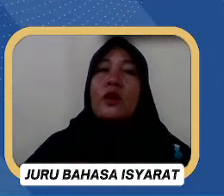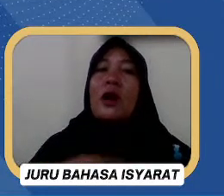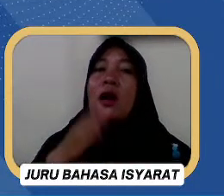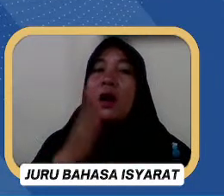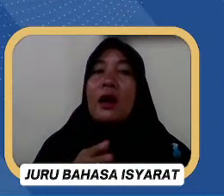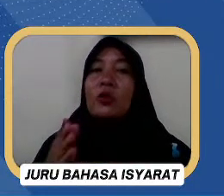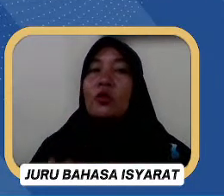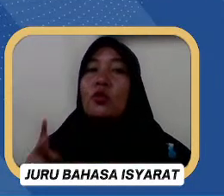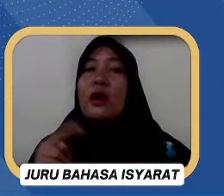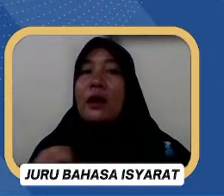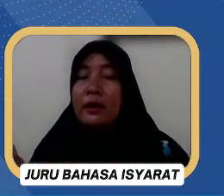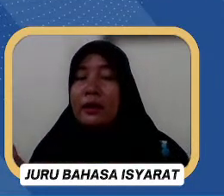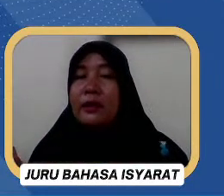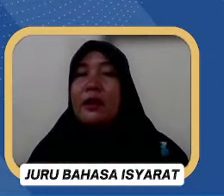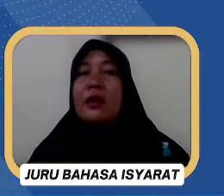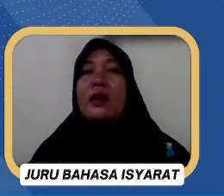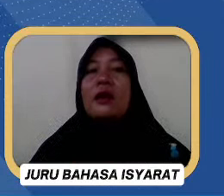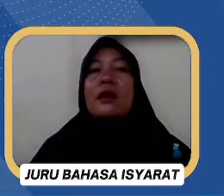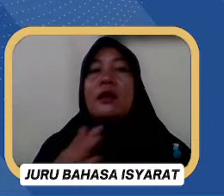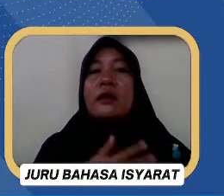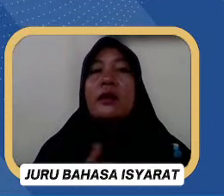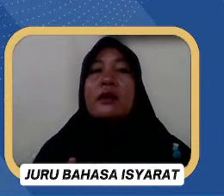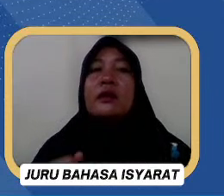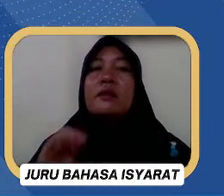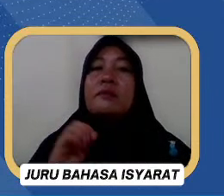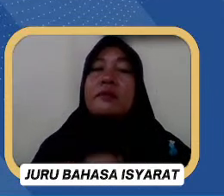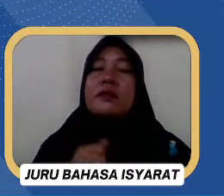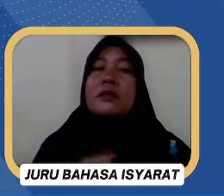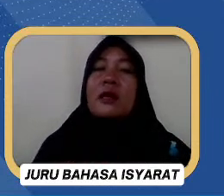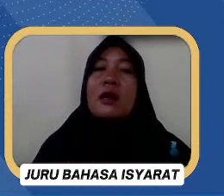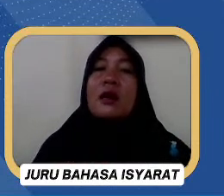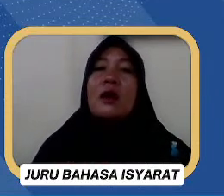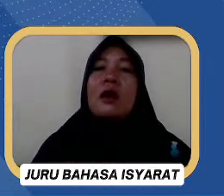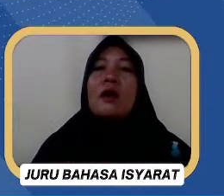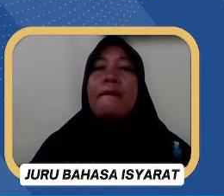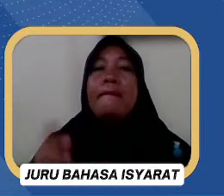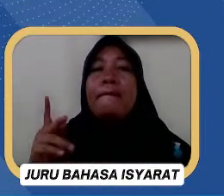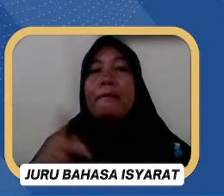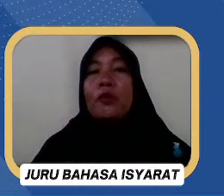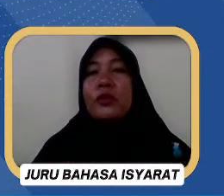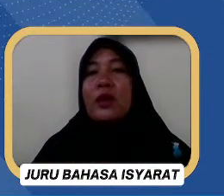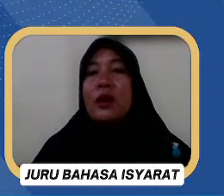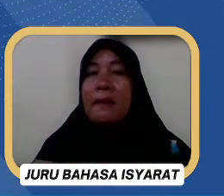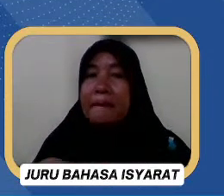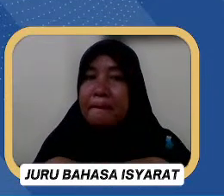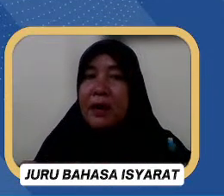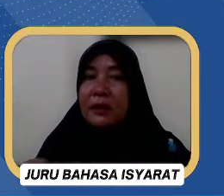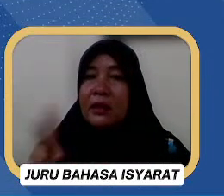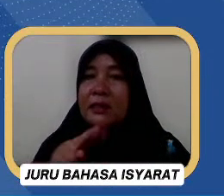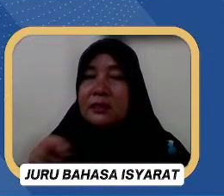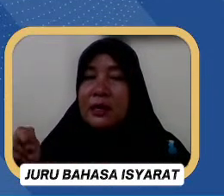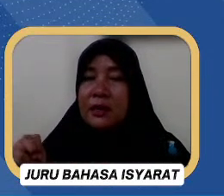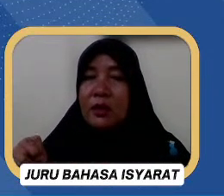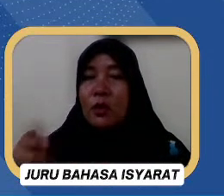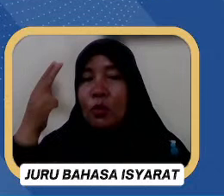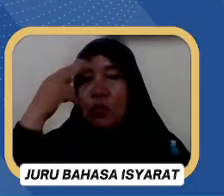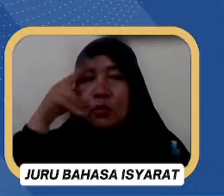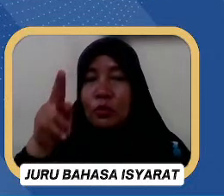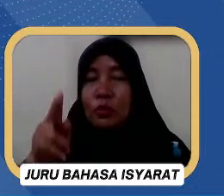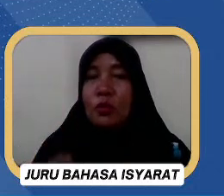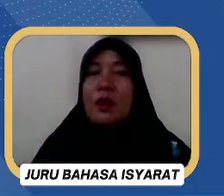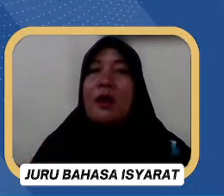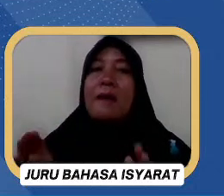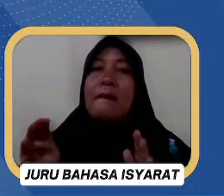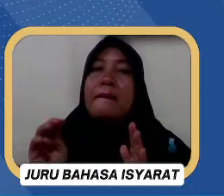agama, aturan-aturan yang berada di agama, tentunya ini kita memahami ketika kita sebagai seorang agama